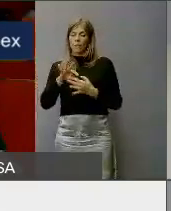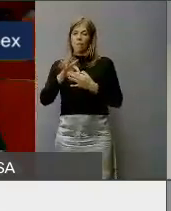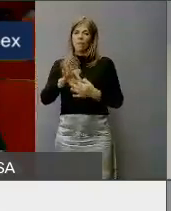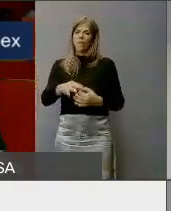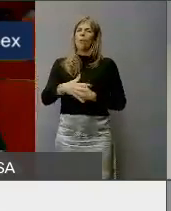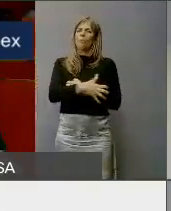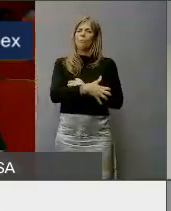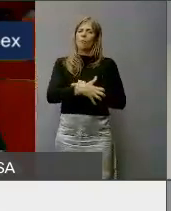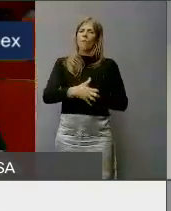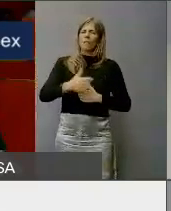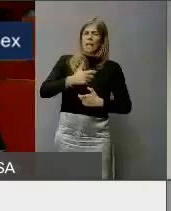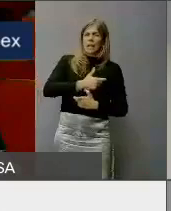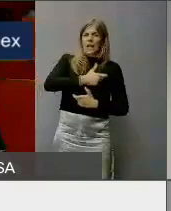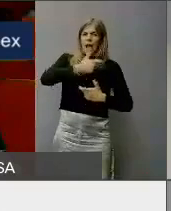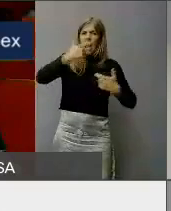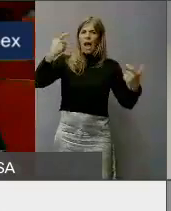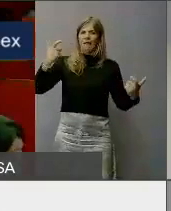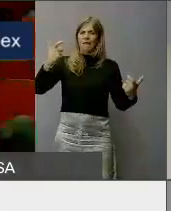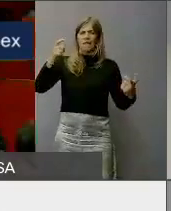dimora